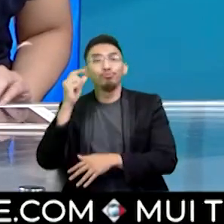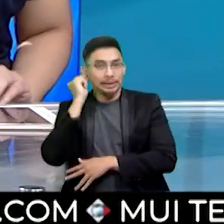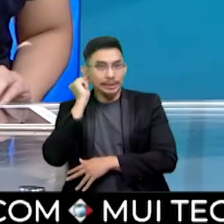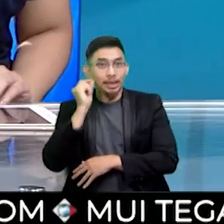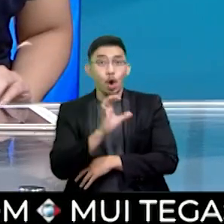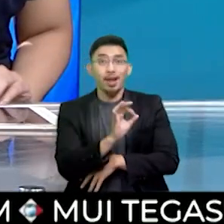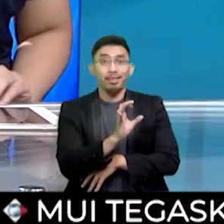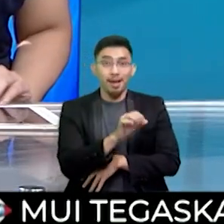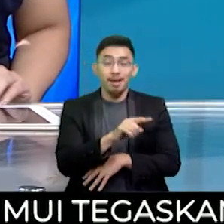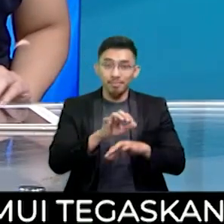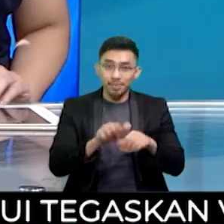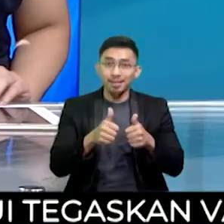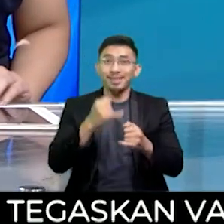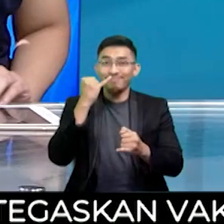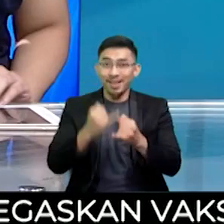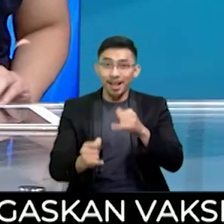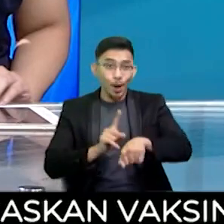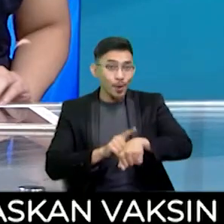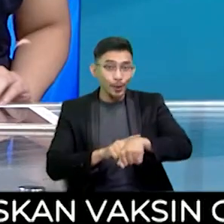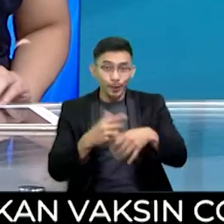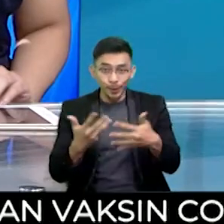maraton 42 km putri.